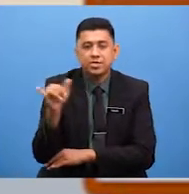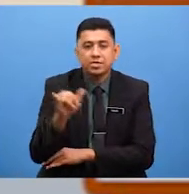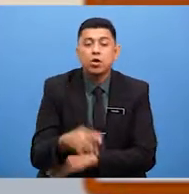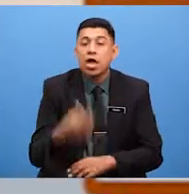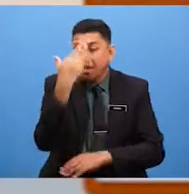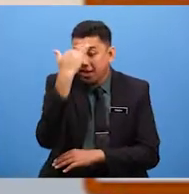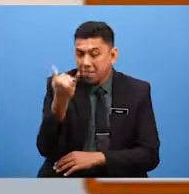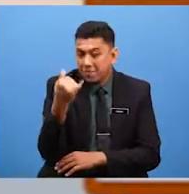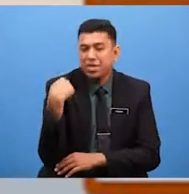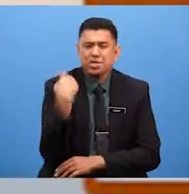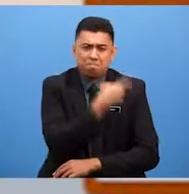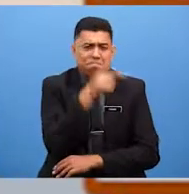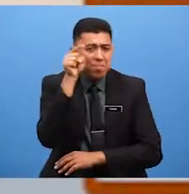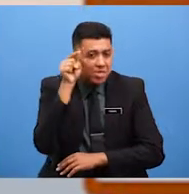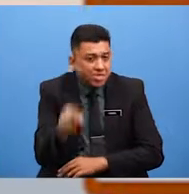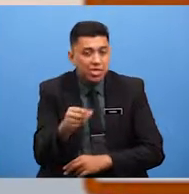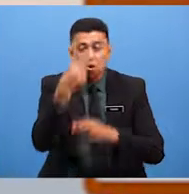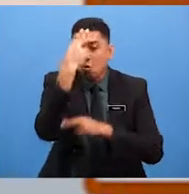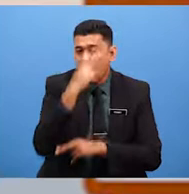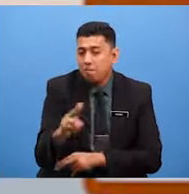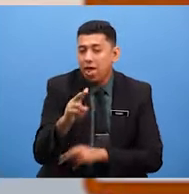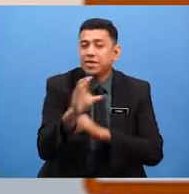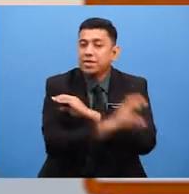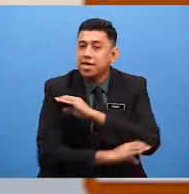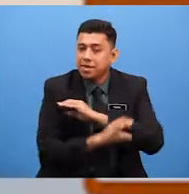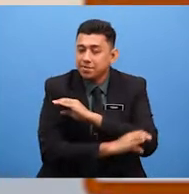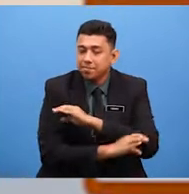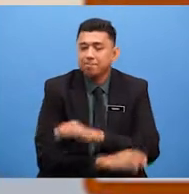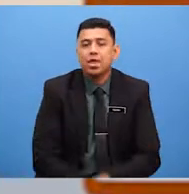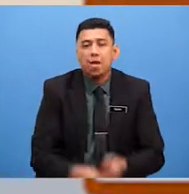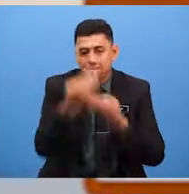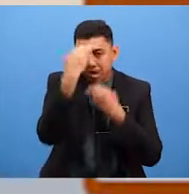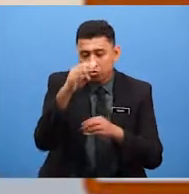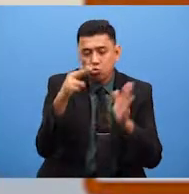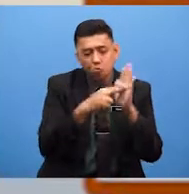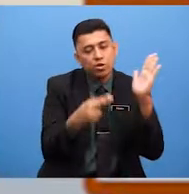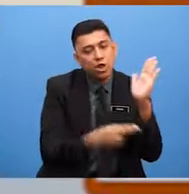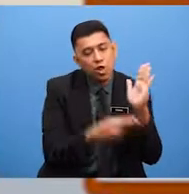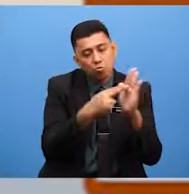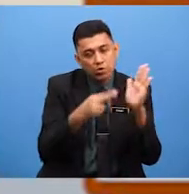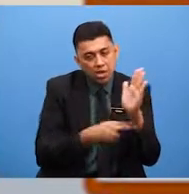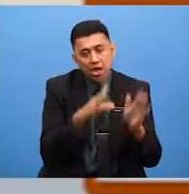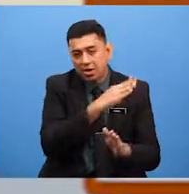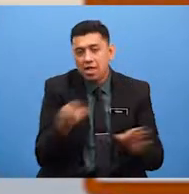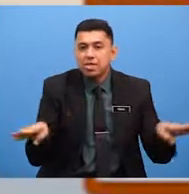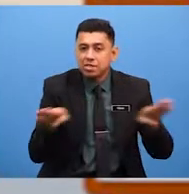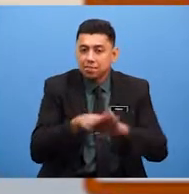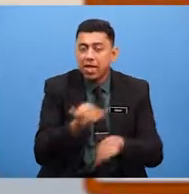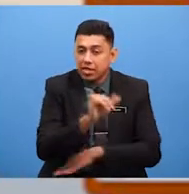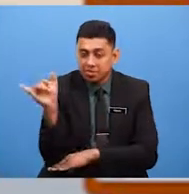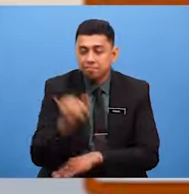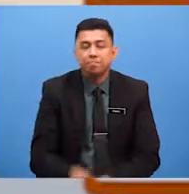kita perlu hormati negara? Patuh undang-undang dan sebagainya. Apa yang